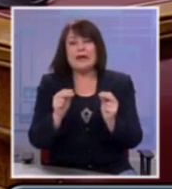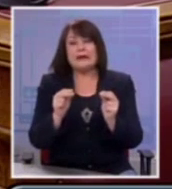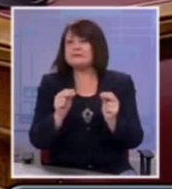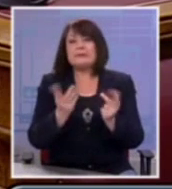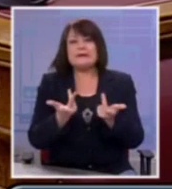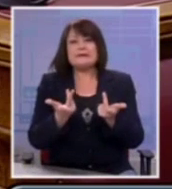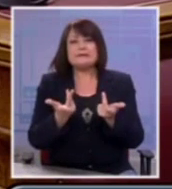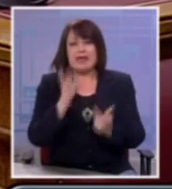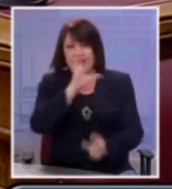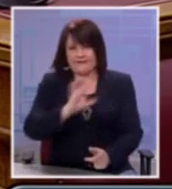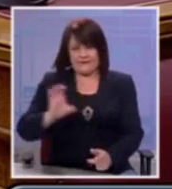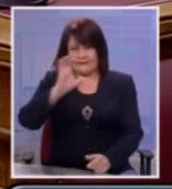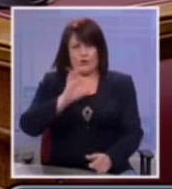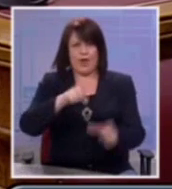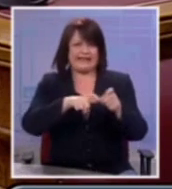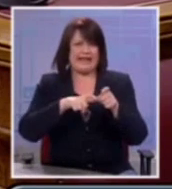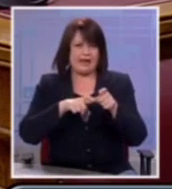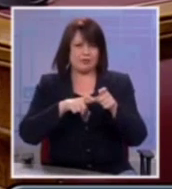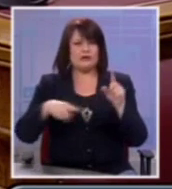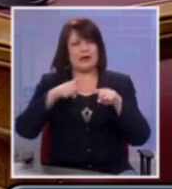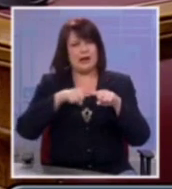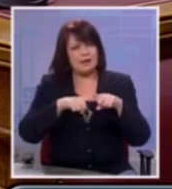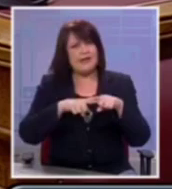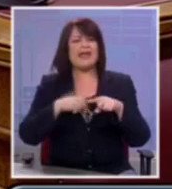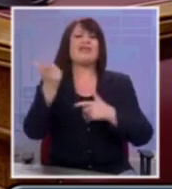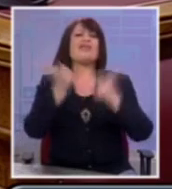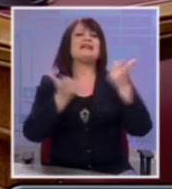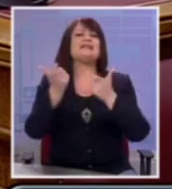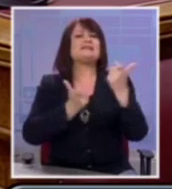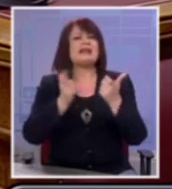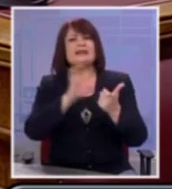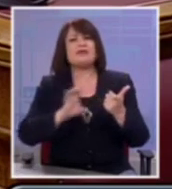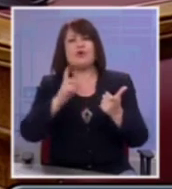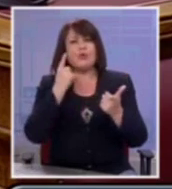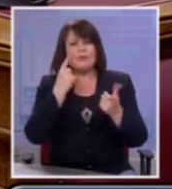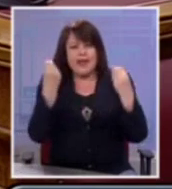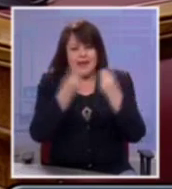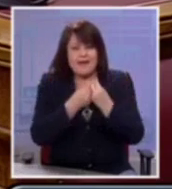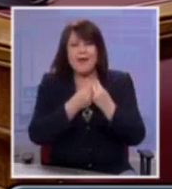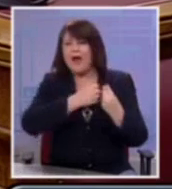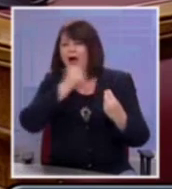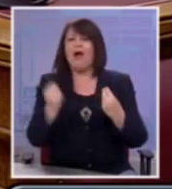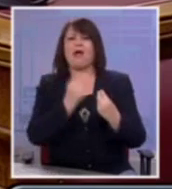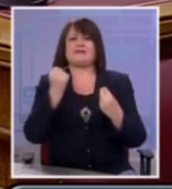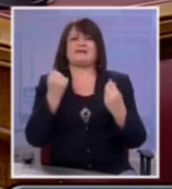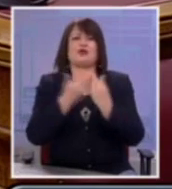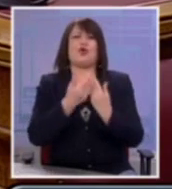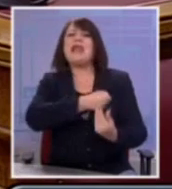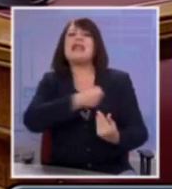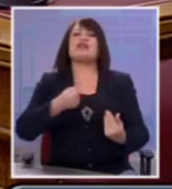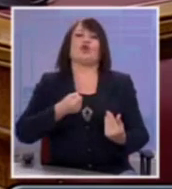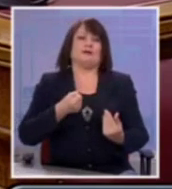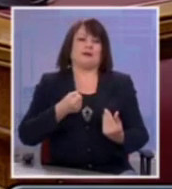τους εταίρους της Ελλάδας, τους δανειστές, να εφαρμόσουν ένα πολύ αυστηρό πρόγραμμα